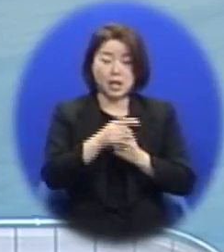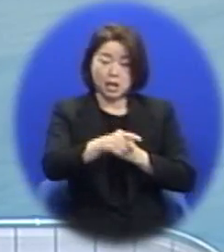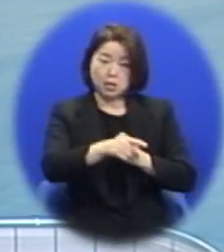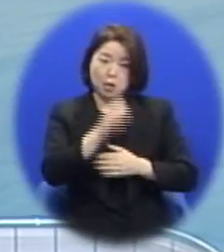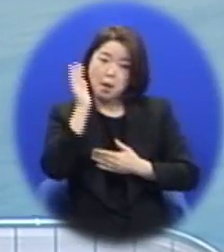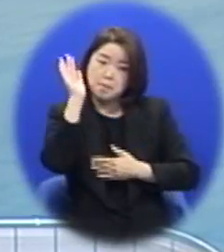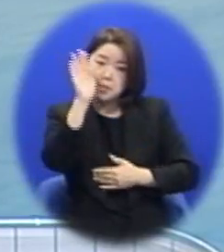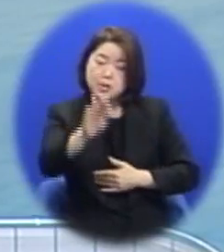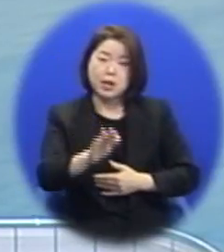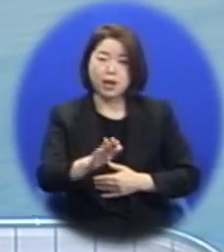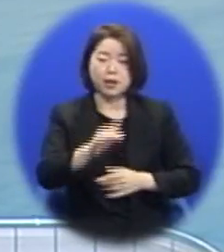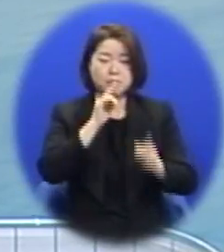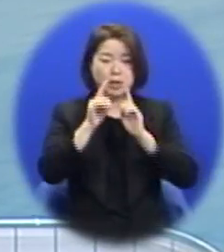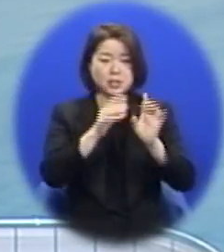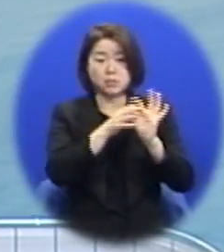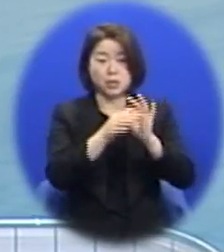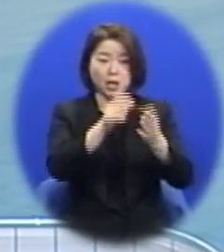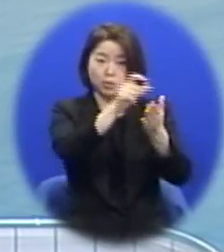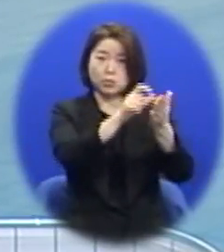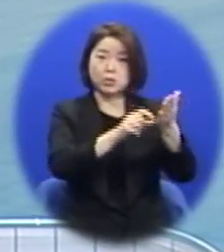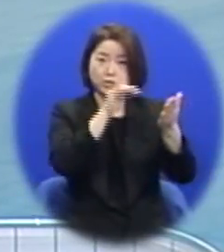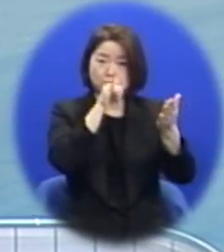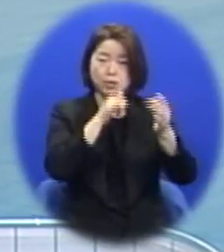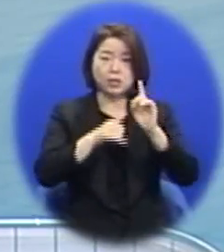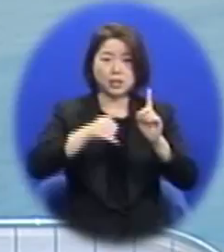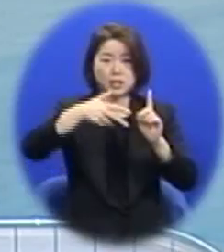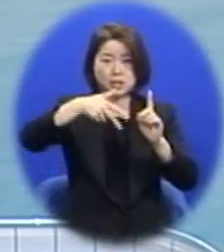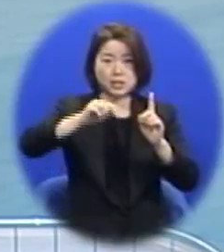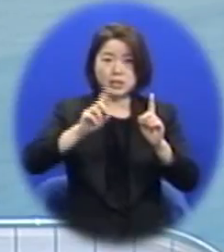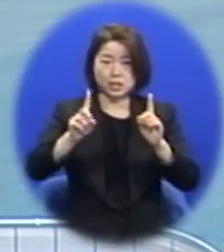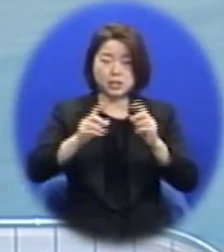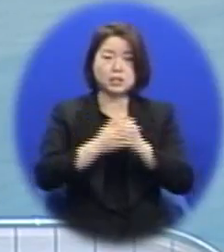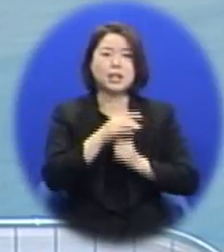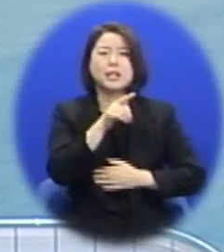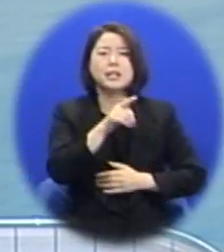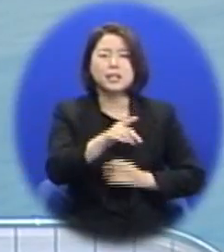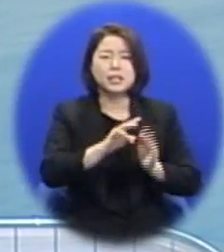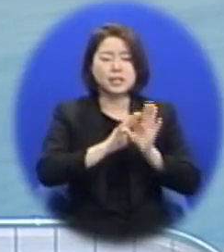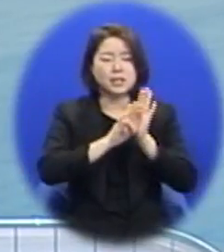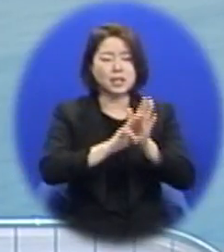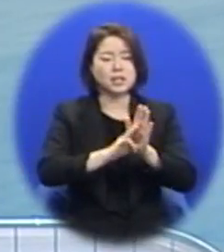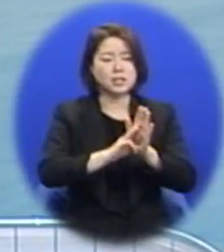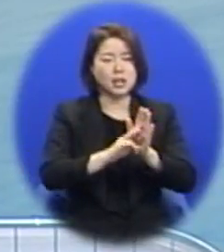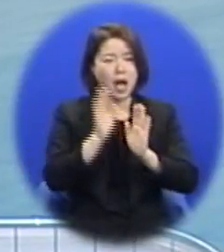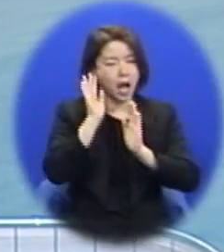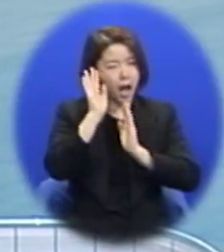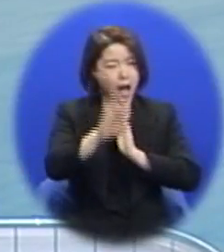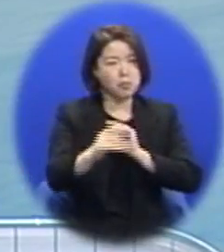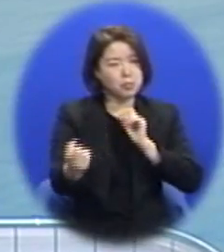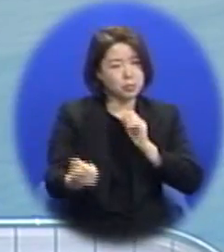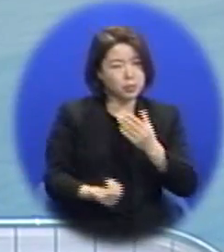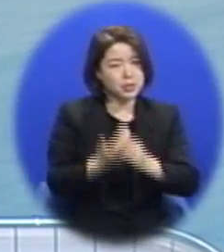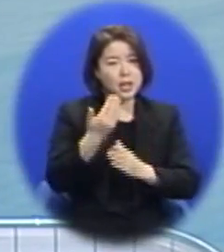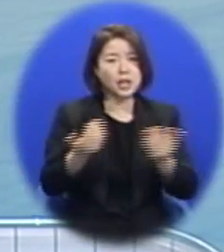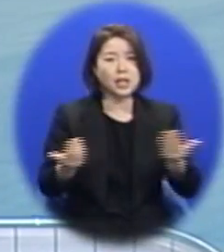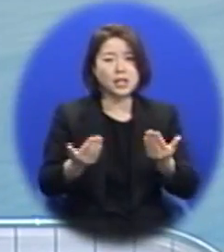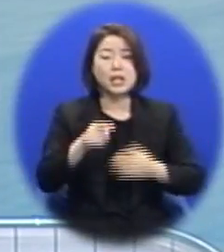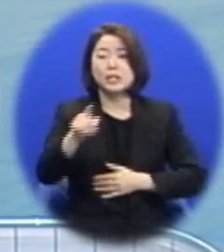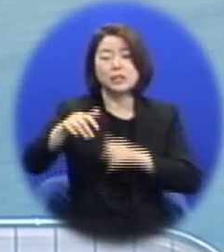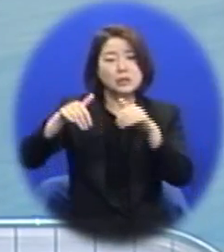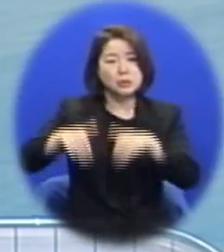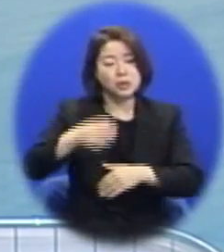계속 나옵니다. 오늘 1장에도 보면 1절에 이 계시는 곧 일어나야 할 일들을 그 종들에게